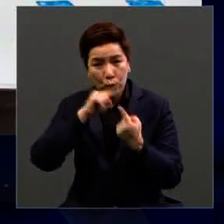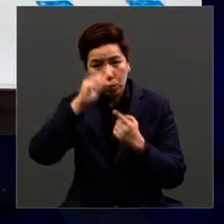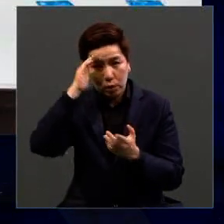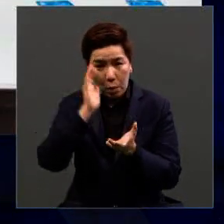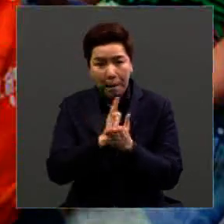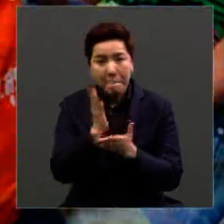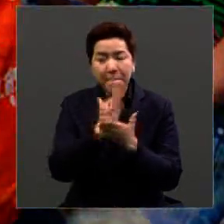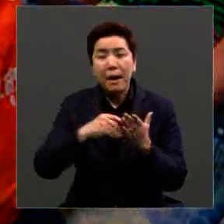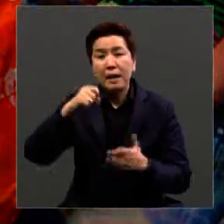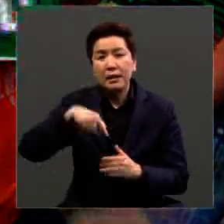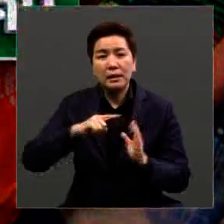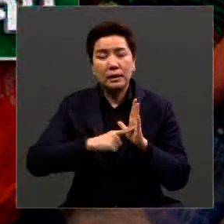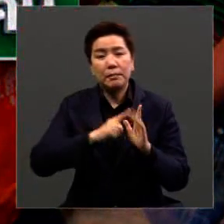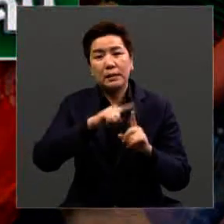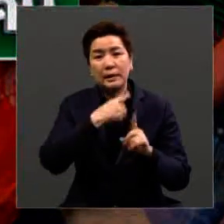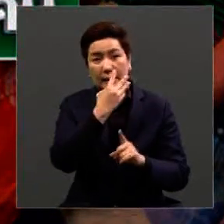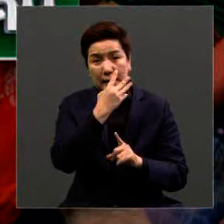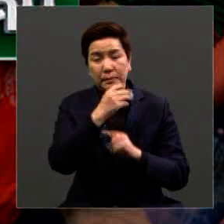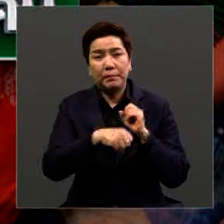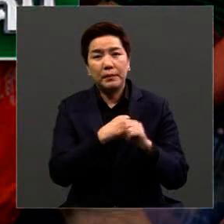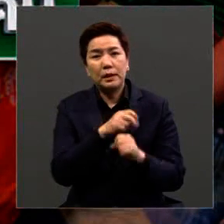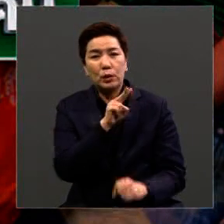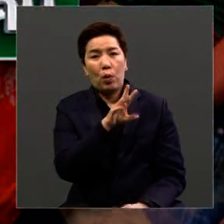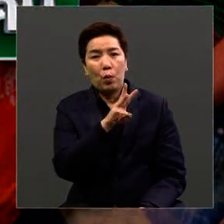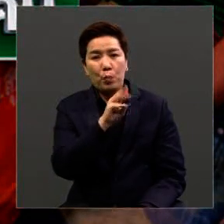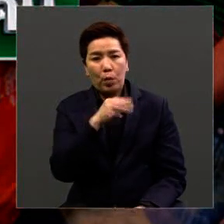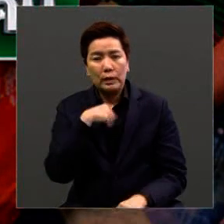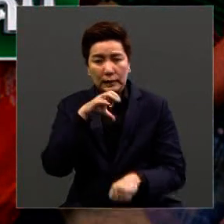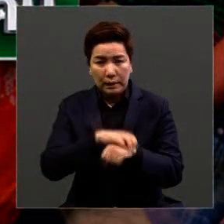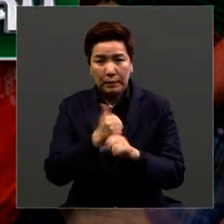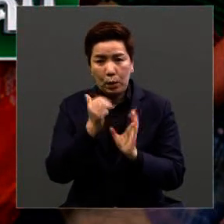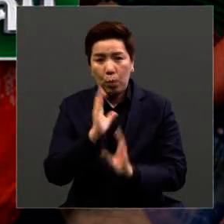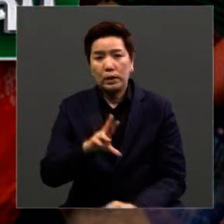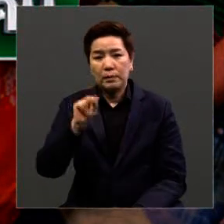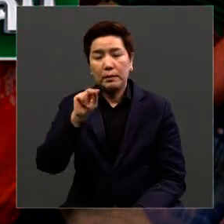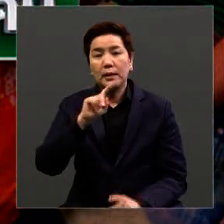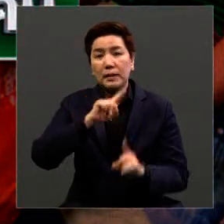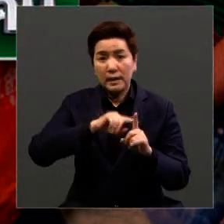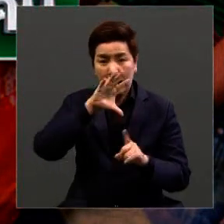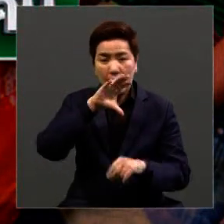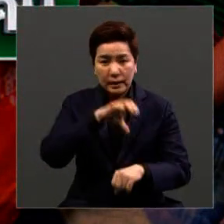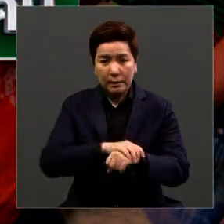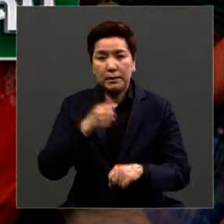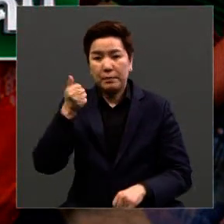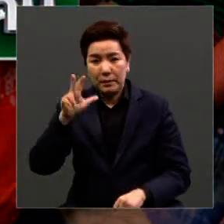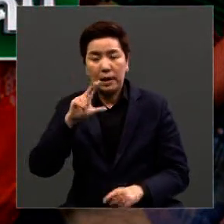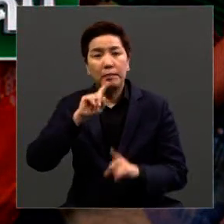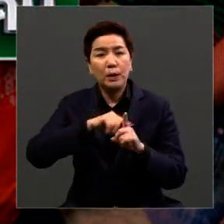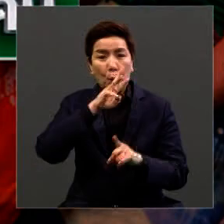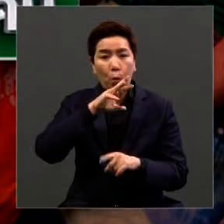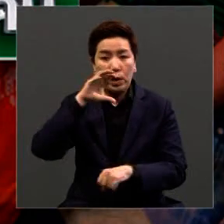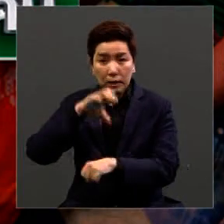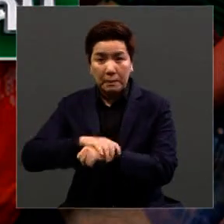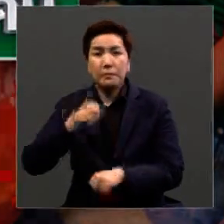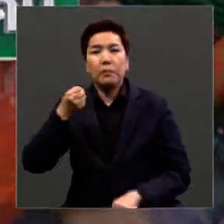บางซื่อตั้งแต่เดือนเมษายน2566จับกุมได้30คนพฤษภาคม13คนและมิถุนายน